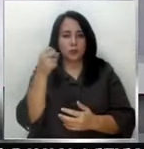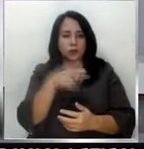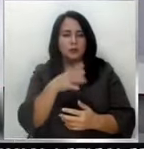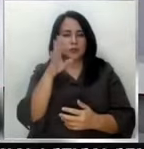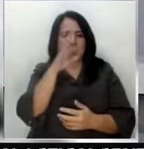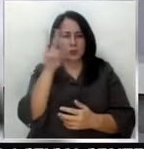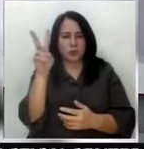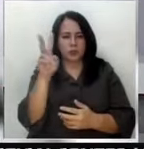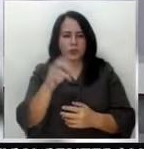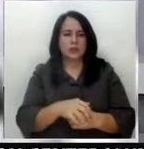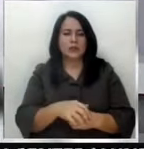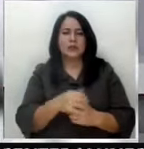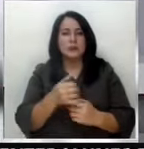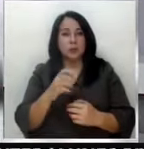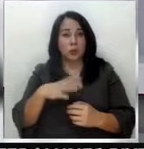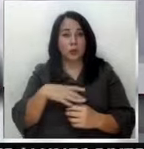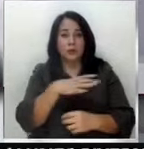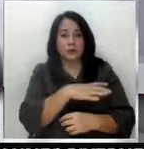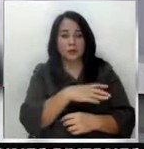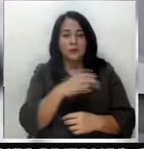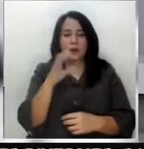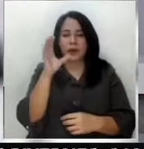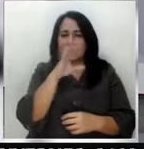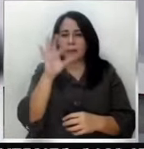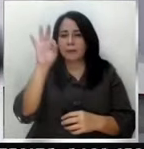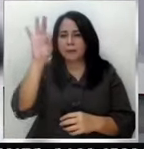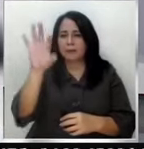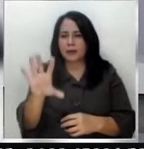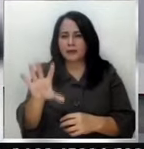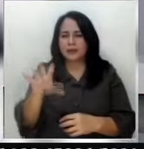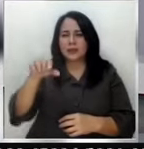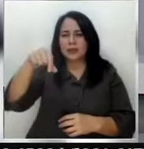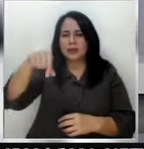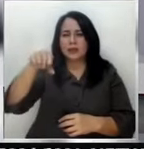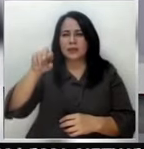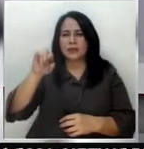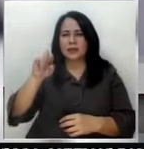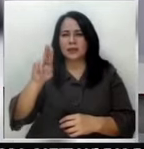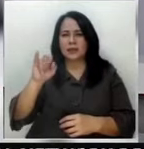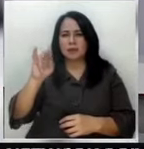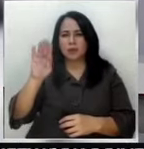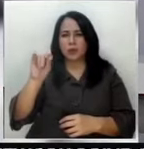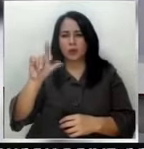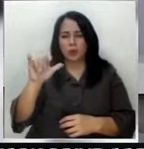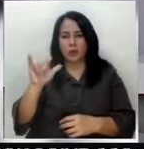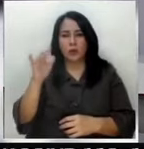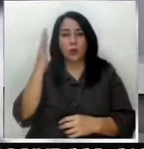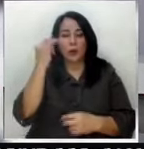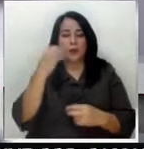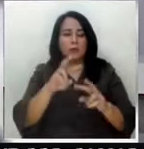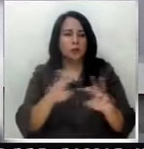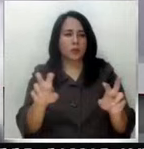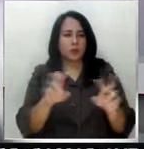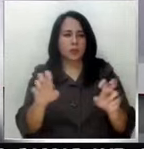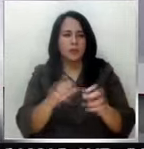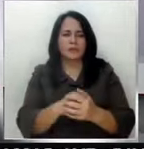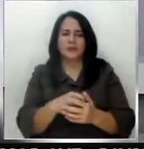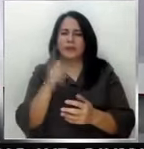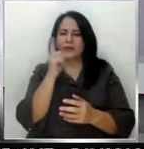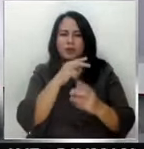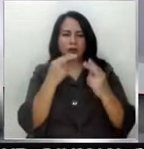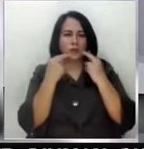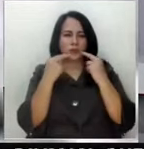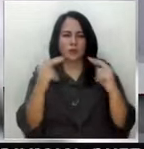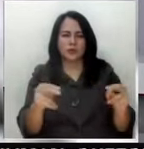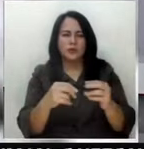Pinahabol na rin ng ilang kongresista si Pastor Apollo Kibuloy, kaugnay ng iniimbestigahan umano'y fake news